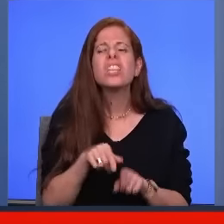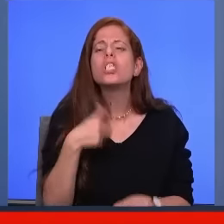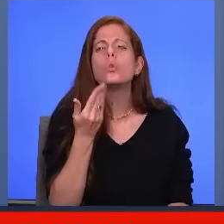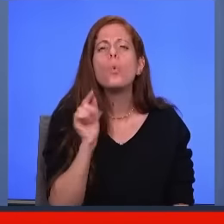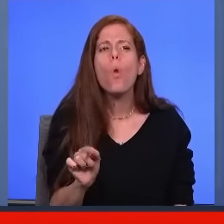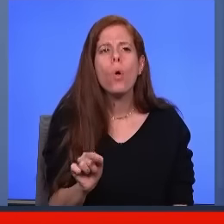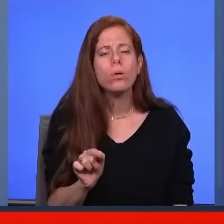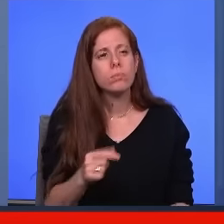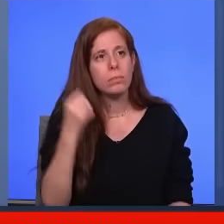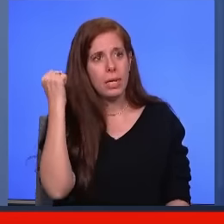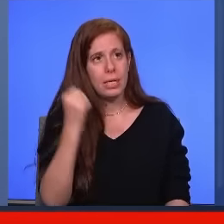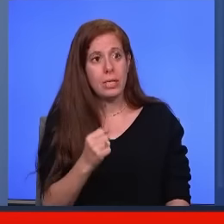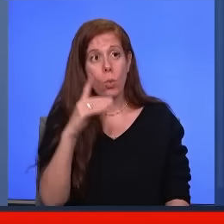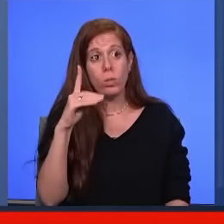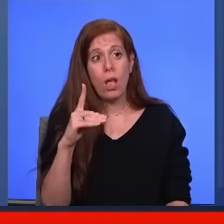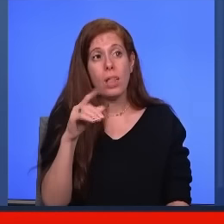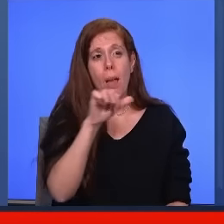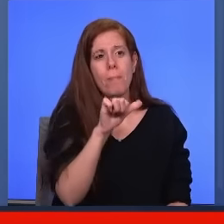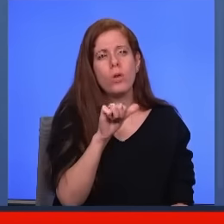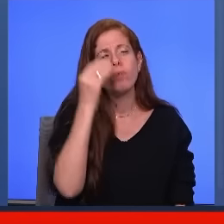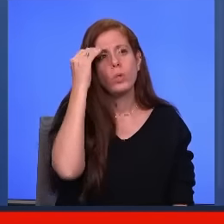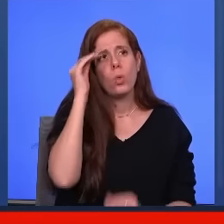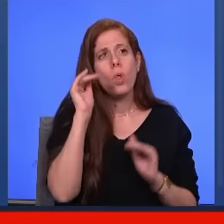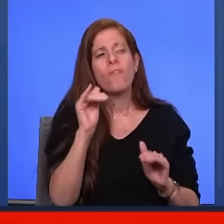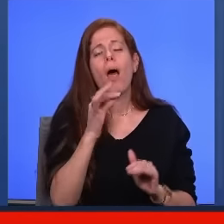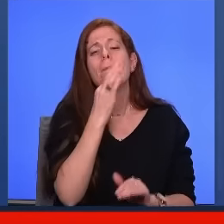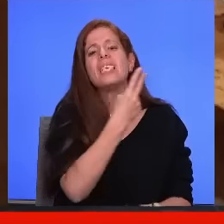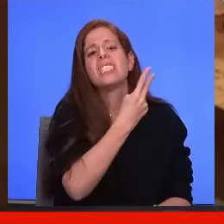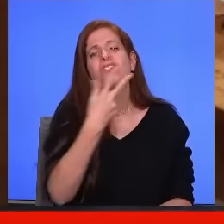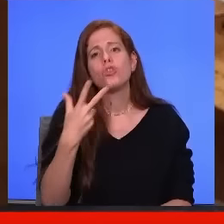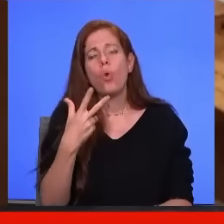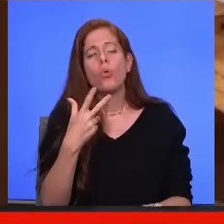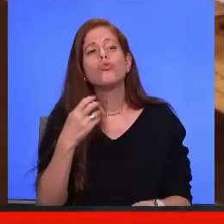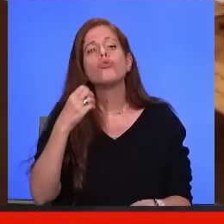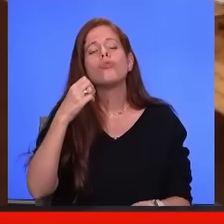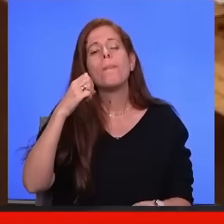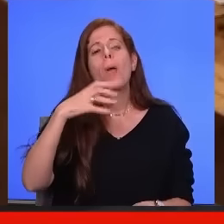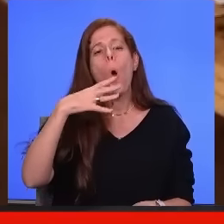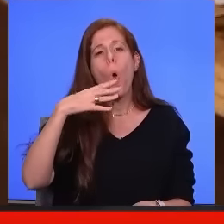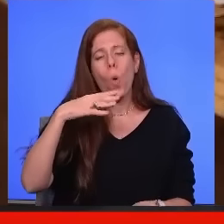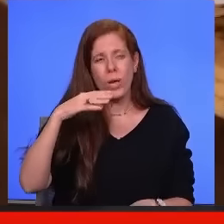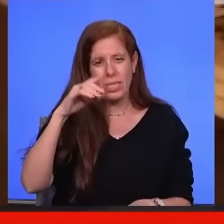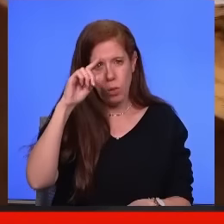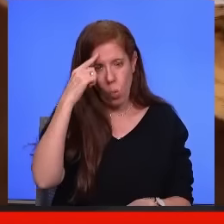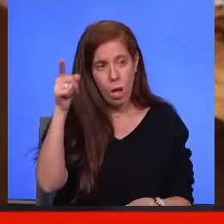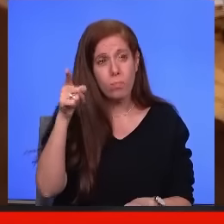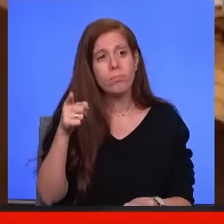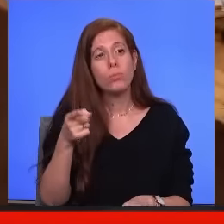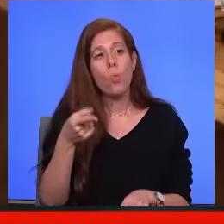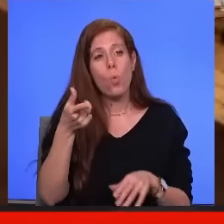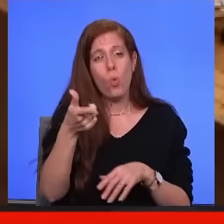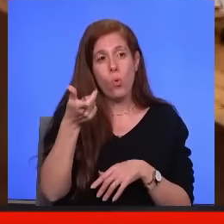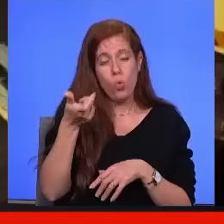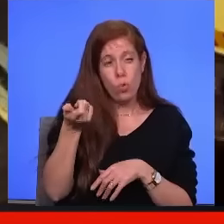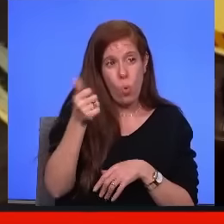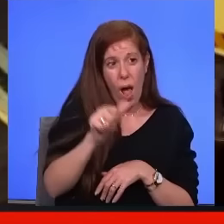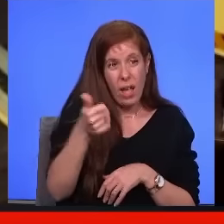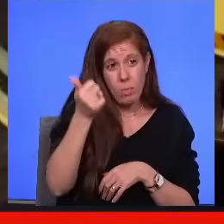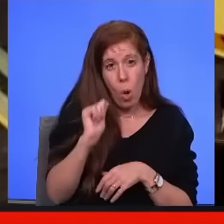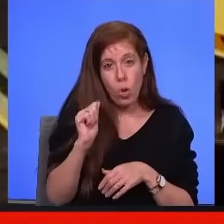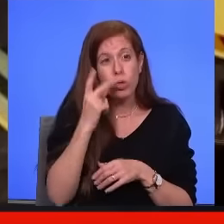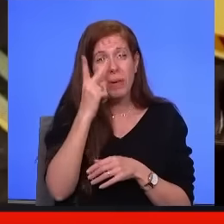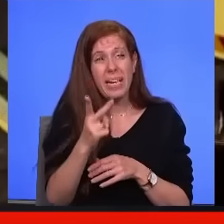הנרצח הוא דניאל אמינוב, זיכרונו לברכה, בן 23 מאור יהודה. אמינוב נורה למוות אתמול בערב כשביקר עם בת זוגו